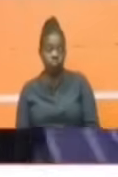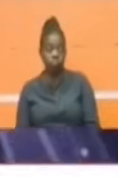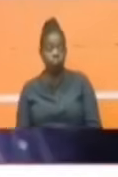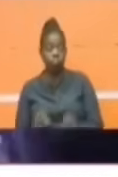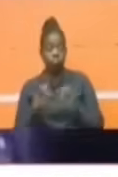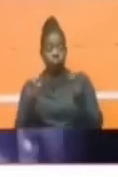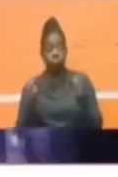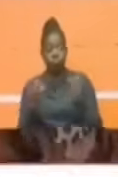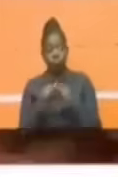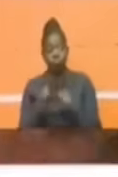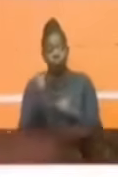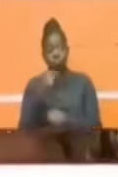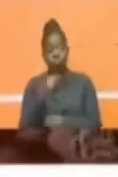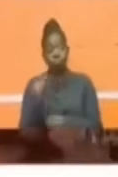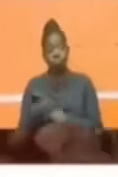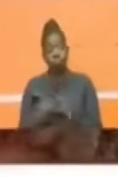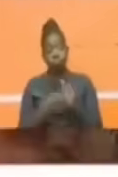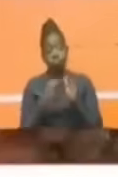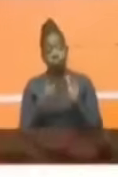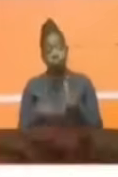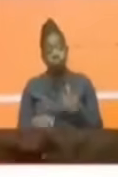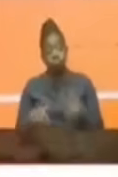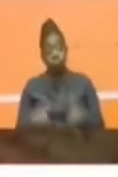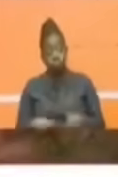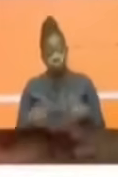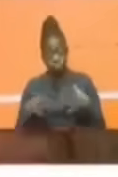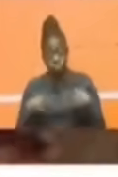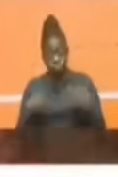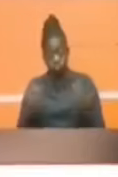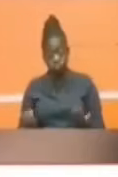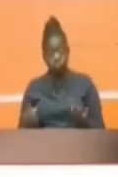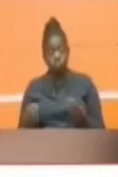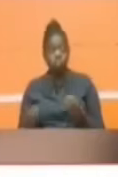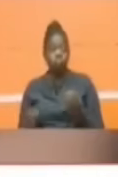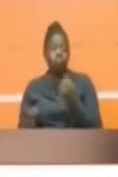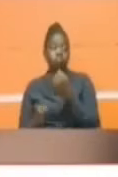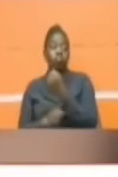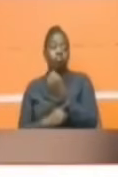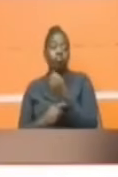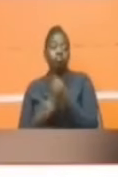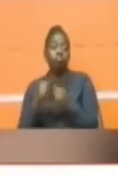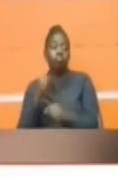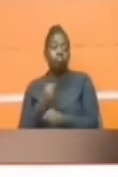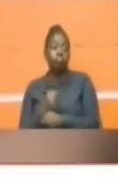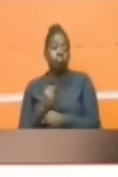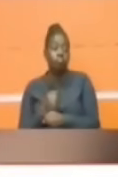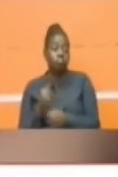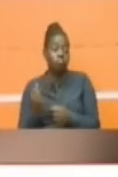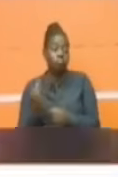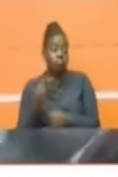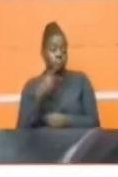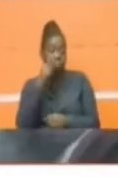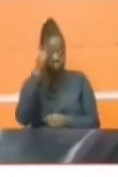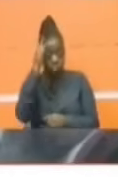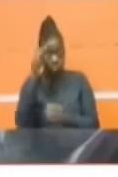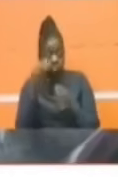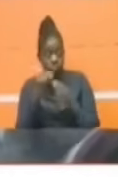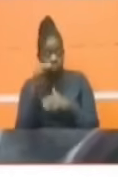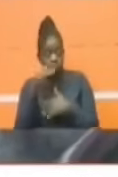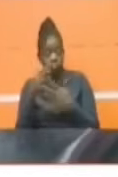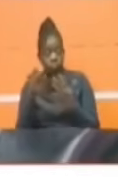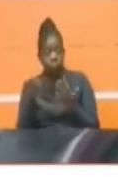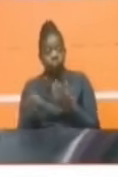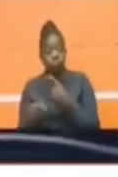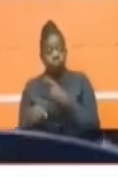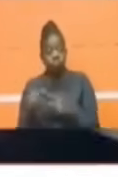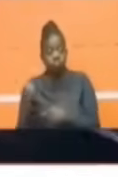Kukatali kumfufo na kuhulugulo tu wakulaze mbubuka Daniel Simatimbe ya kilizichikuli choko iso mwala Latifa otalimu nyuma ya bazade be Atura maliza